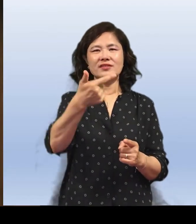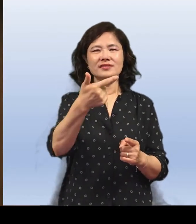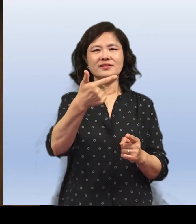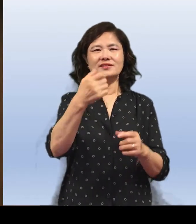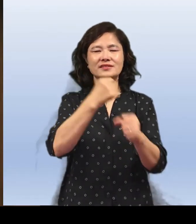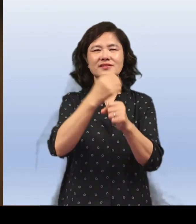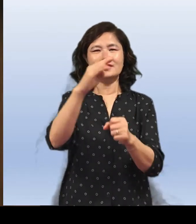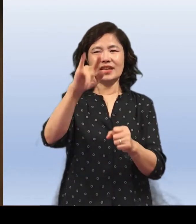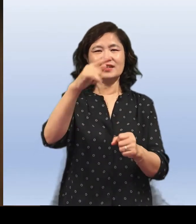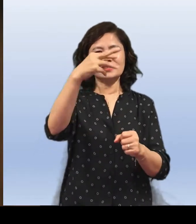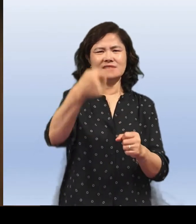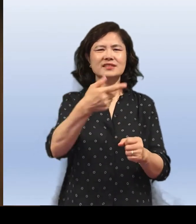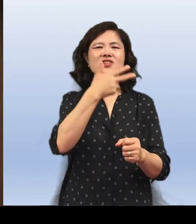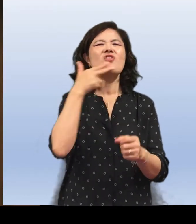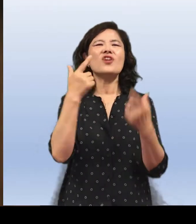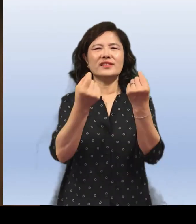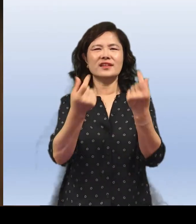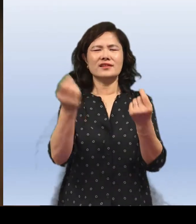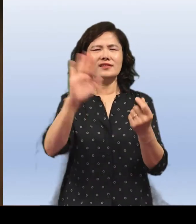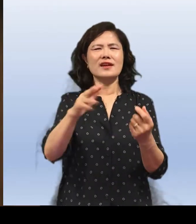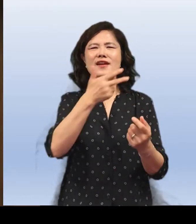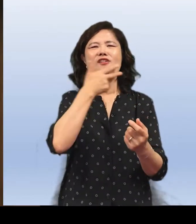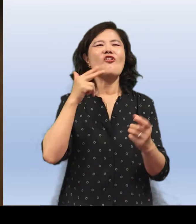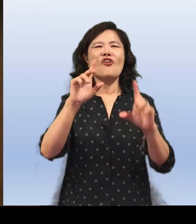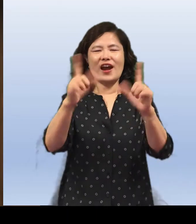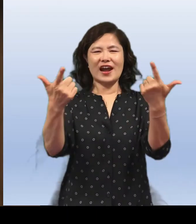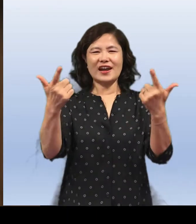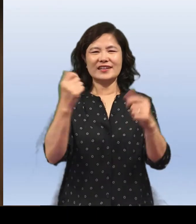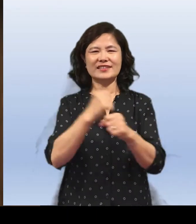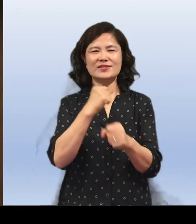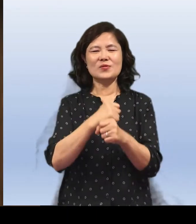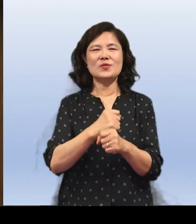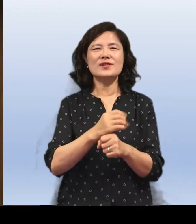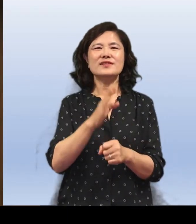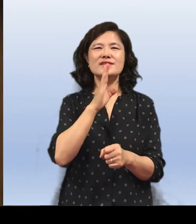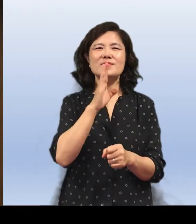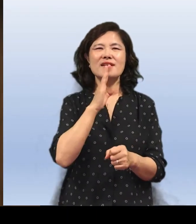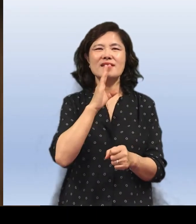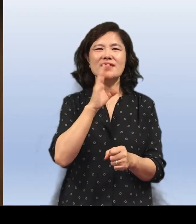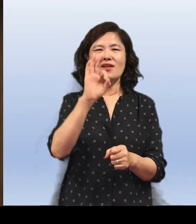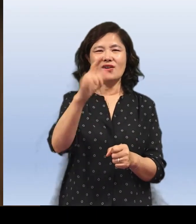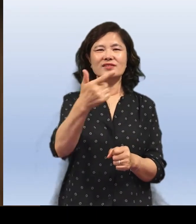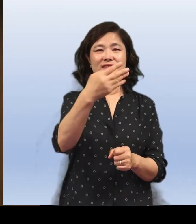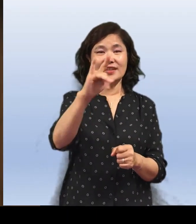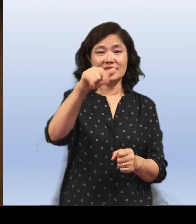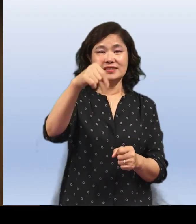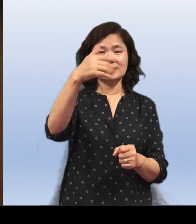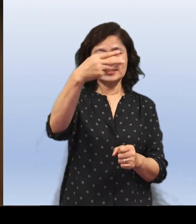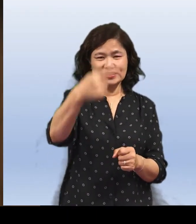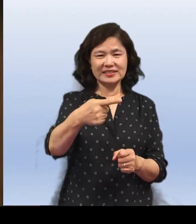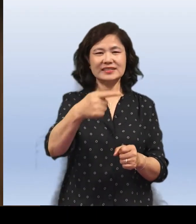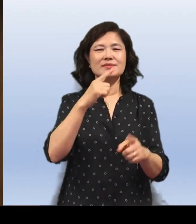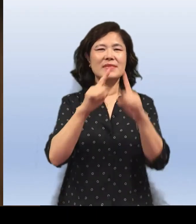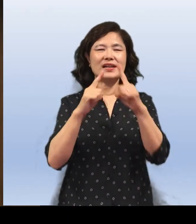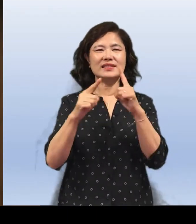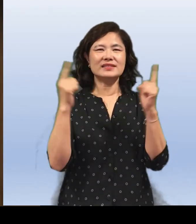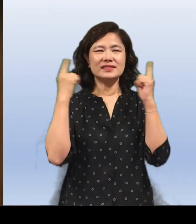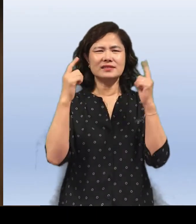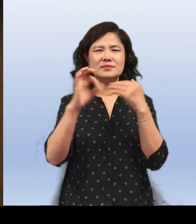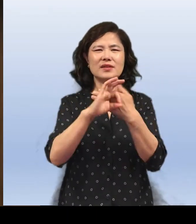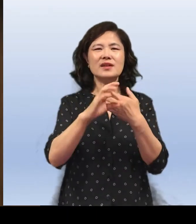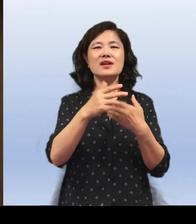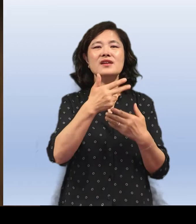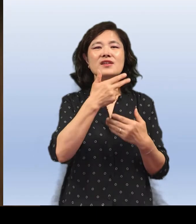단어 같은데요. 아마 영어를 잘하시는 분, 특히 1.5세나 2세들은 이 언택트라는 말을 들으시면 이게 무슨 말인가? 영어인